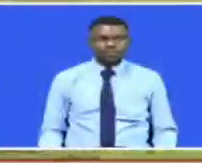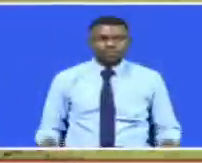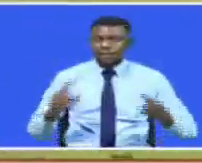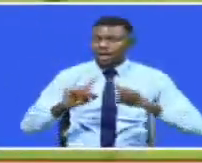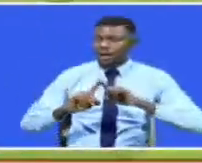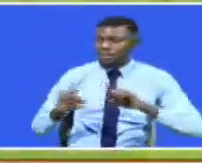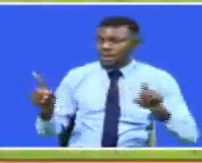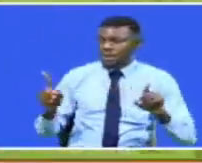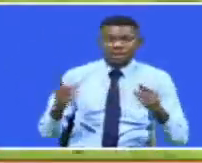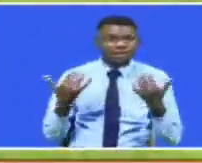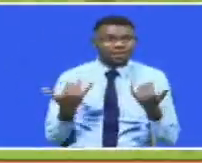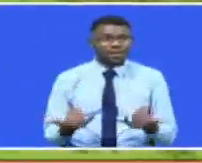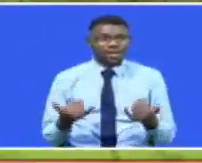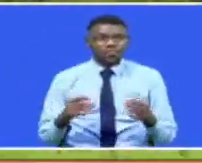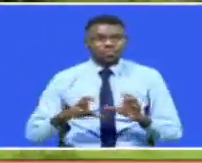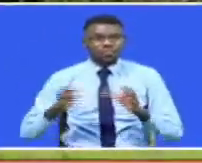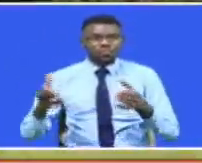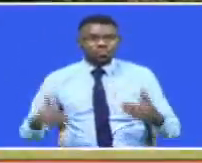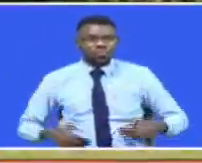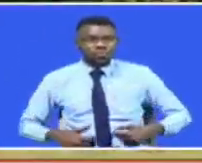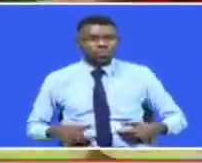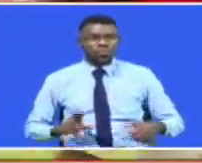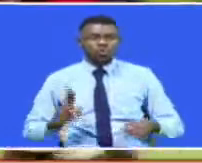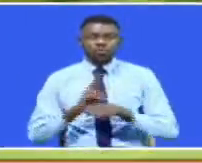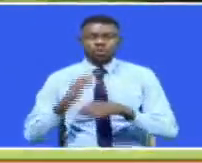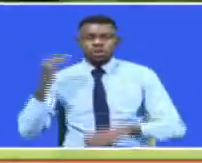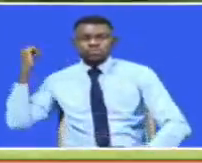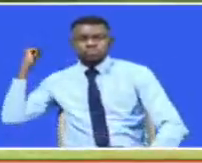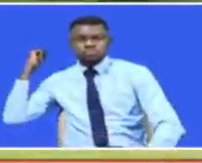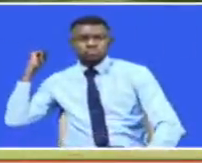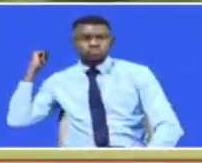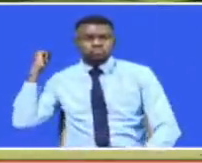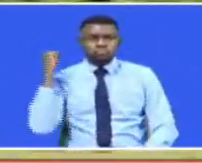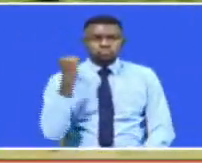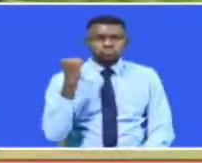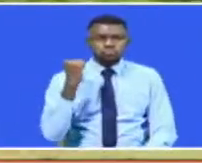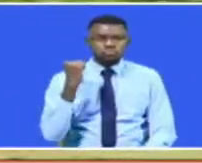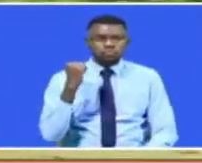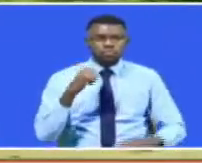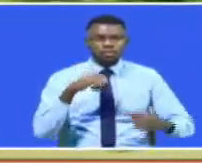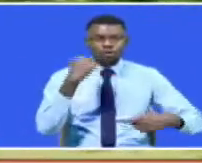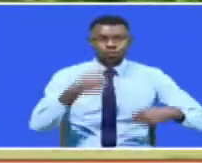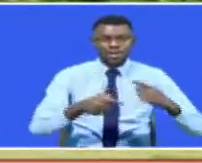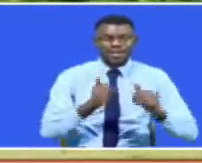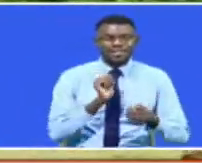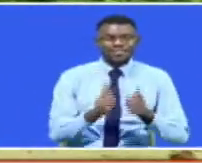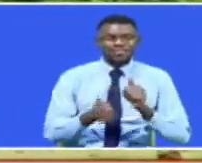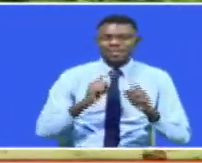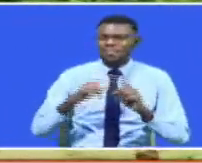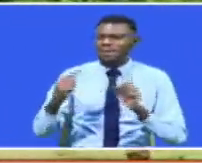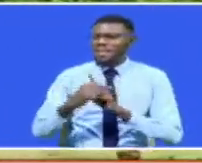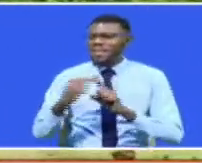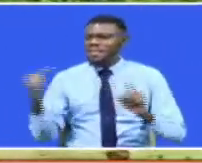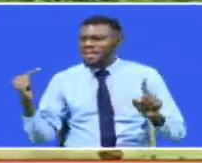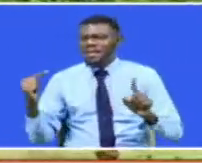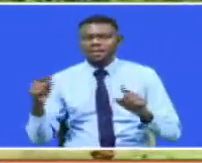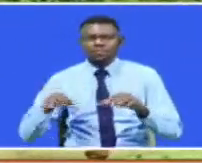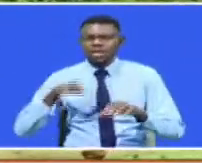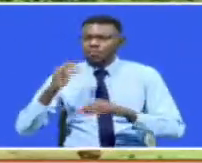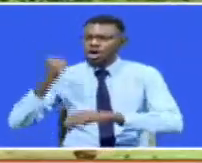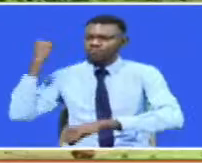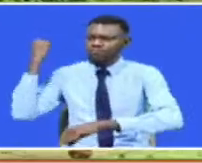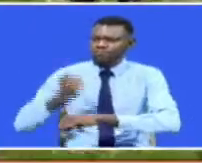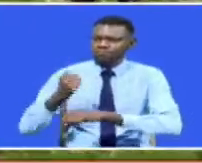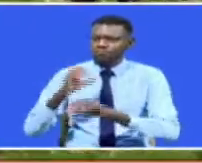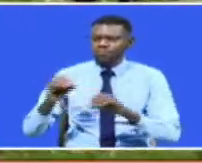Lakini sasa vijana hawa wanatumia mkuki kushinda katika mchezo huu kuliko kuua turathi katika ardhi za